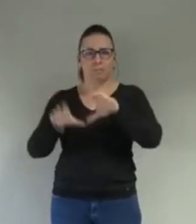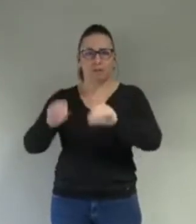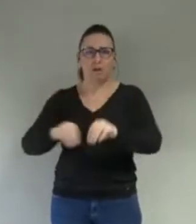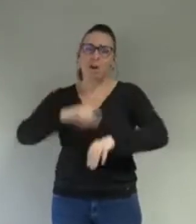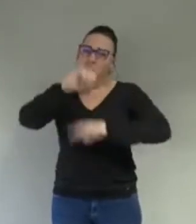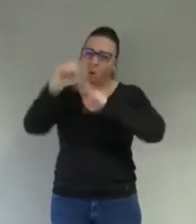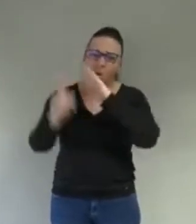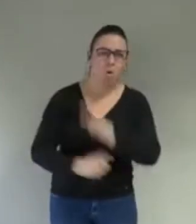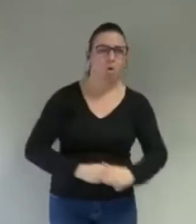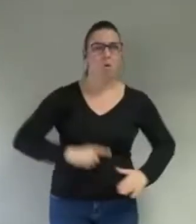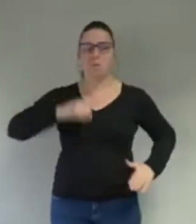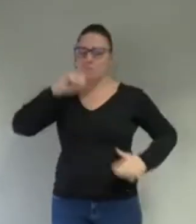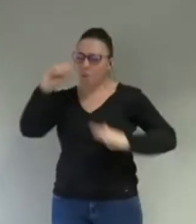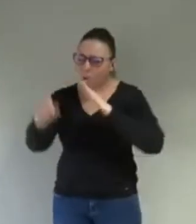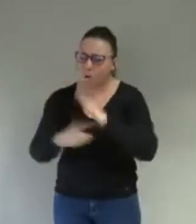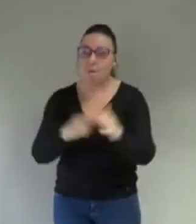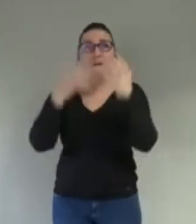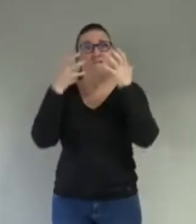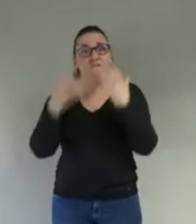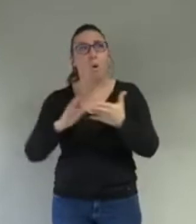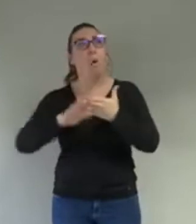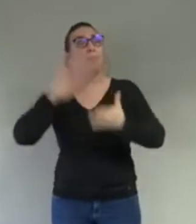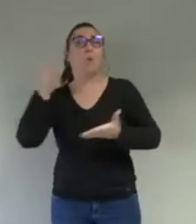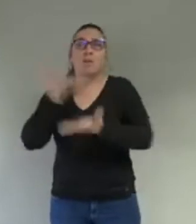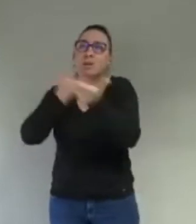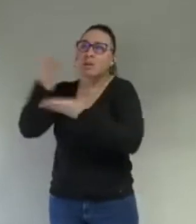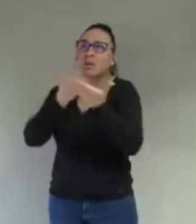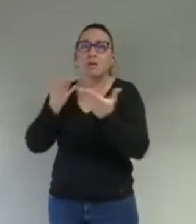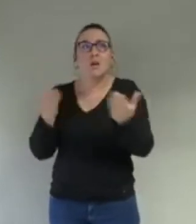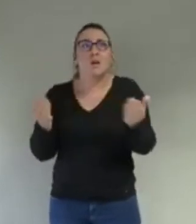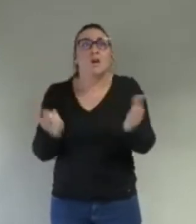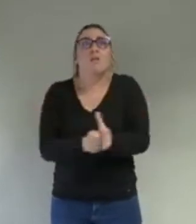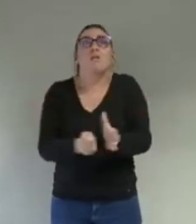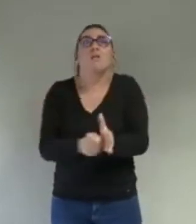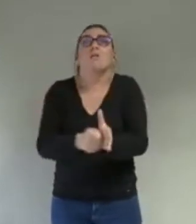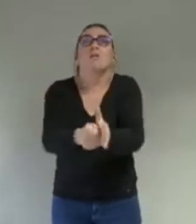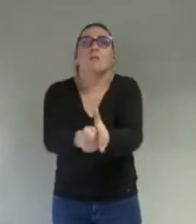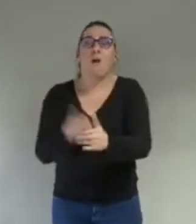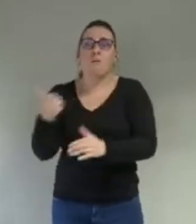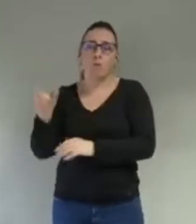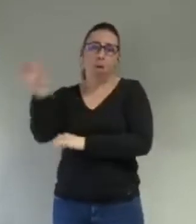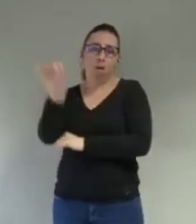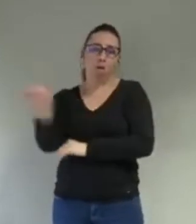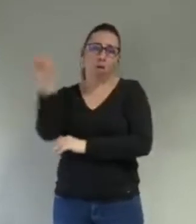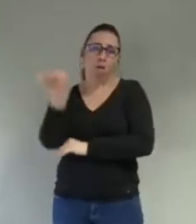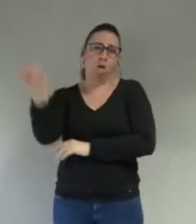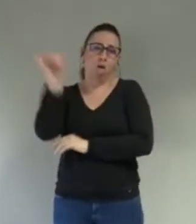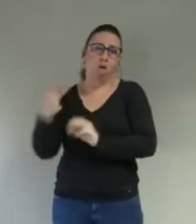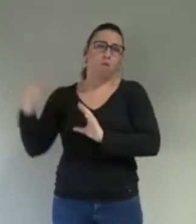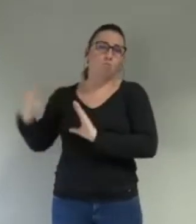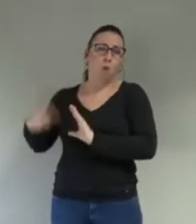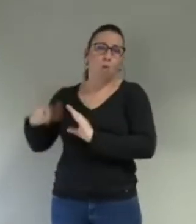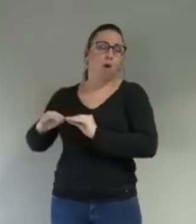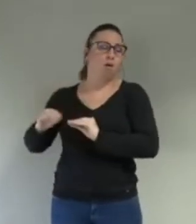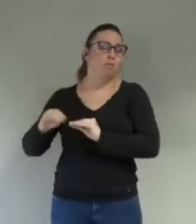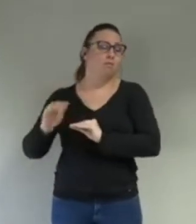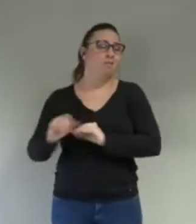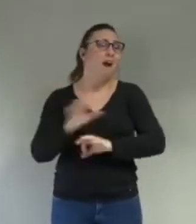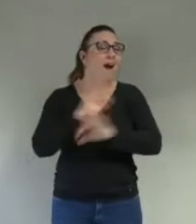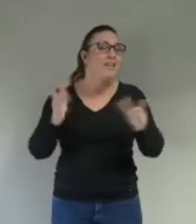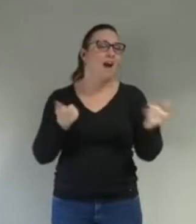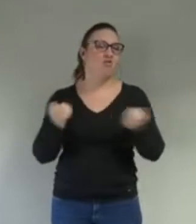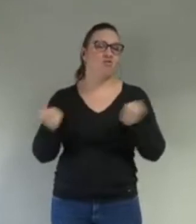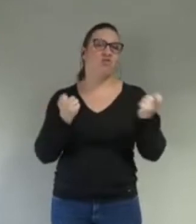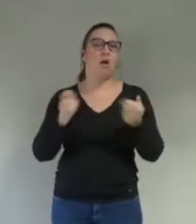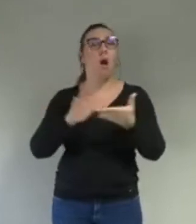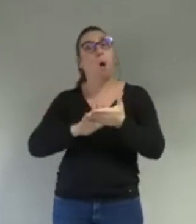énième fois pour que la concertation promise voie enfin le jour. Vous les baladez depuis des mois et n'avez toujours pas lancé le processus, malgré